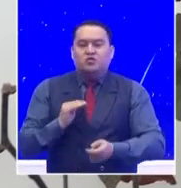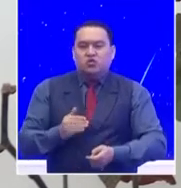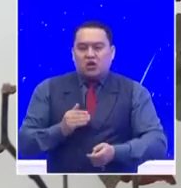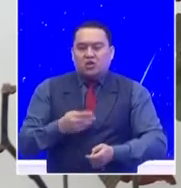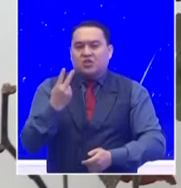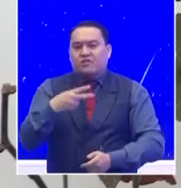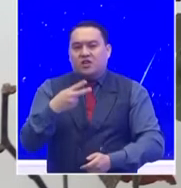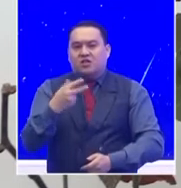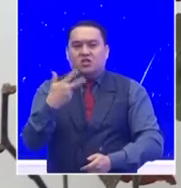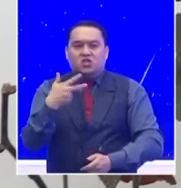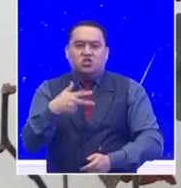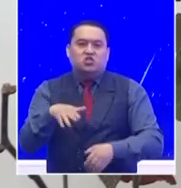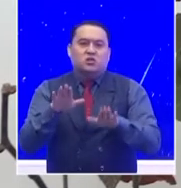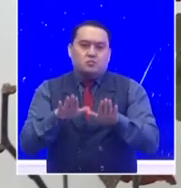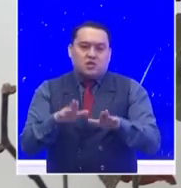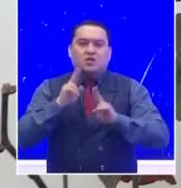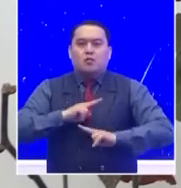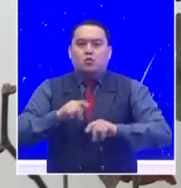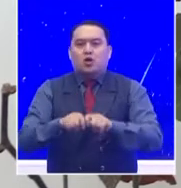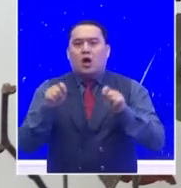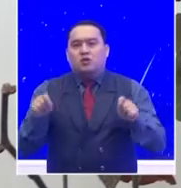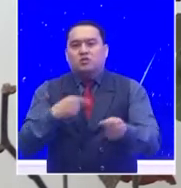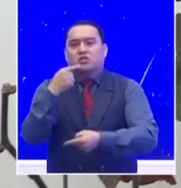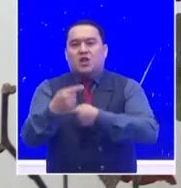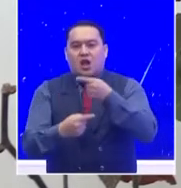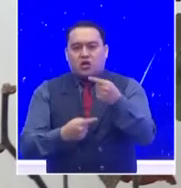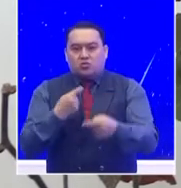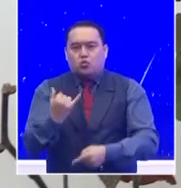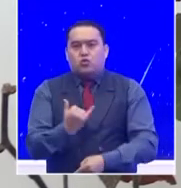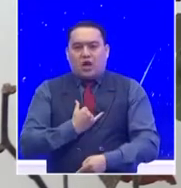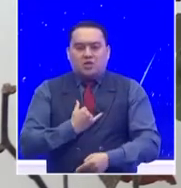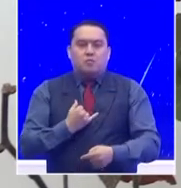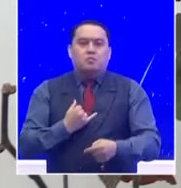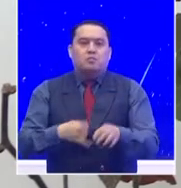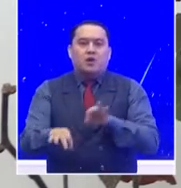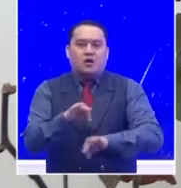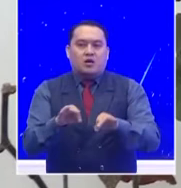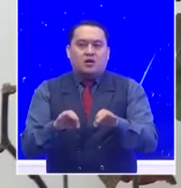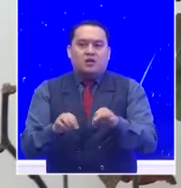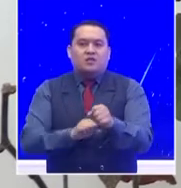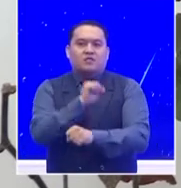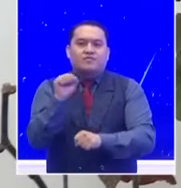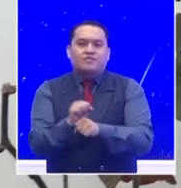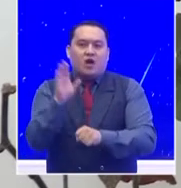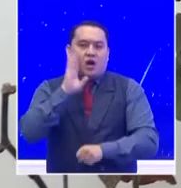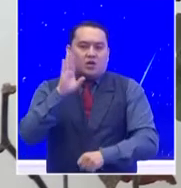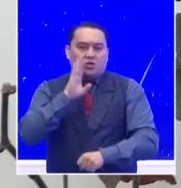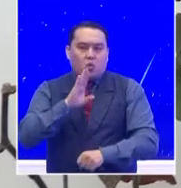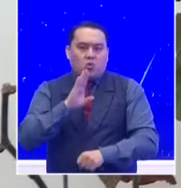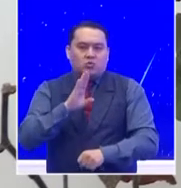20-30 рабочих мест откроется. Следующий крупный проект у нас — гидроэлектростанция на реке